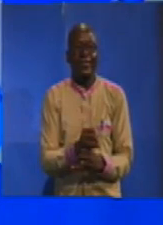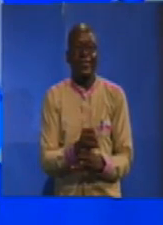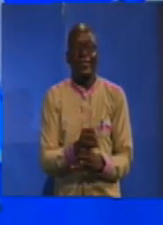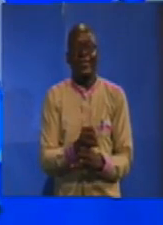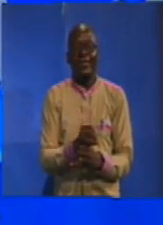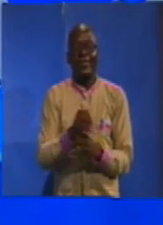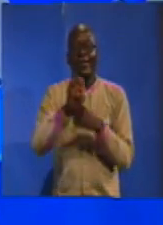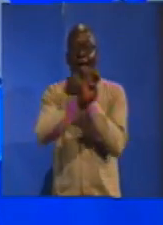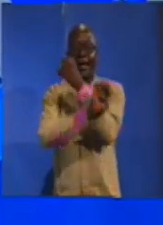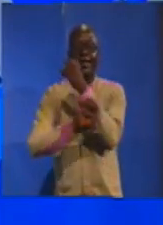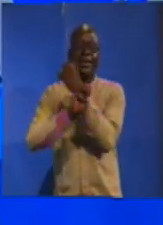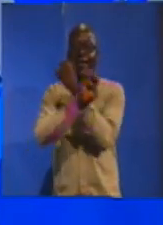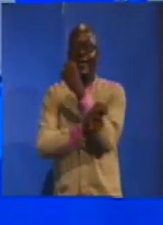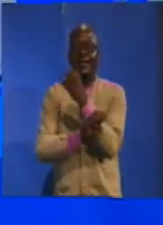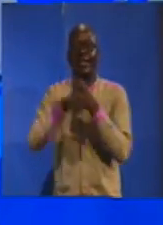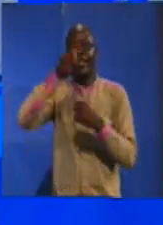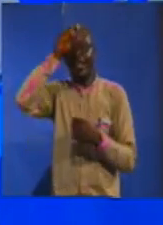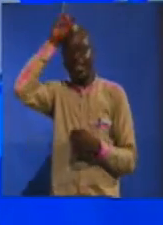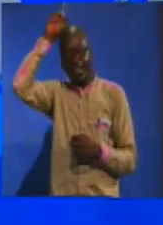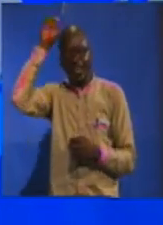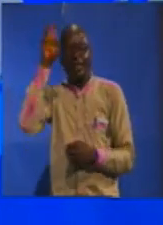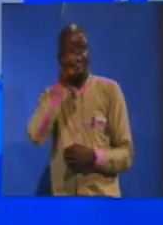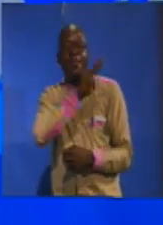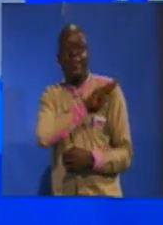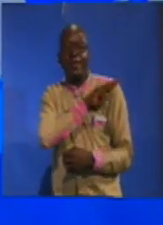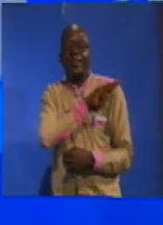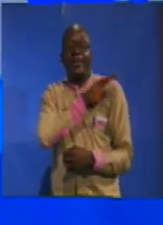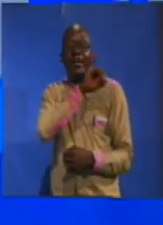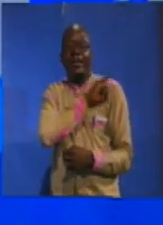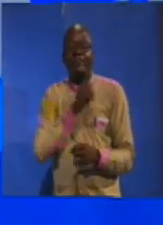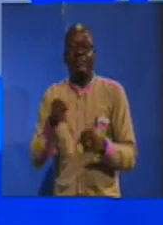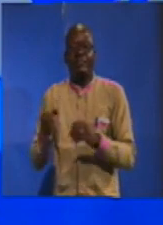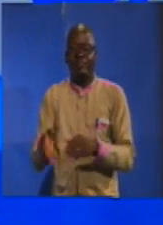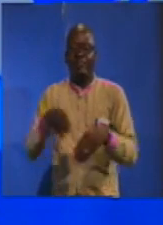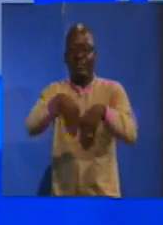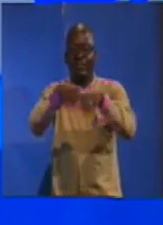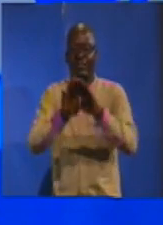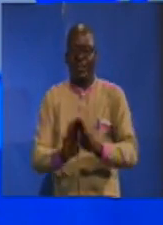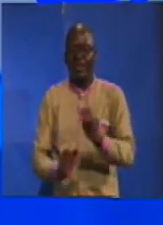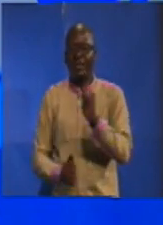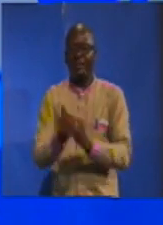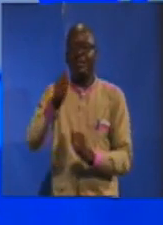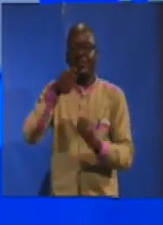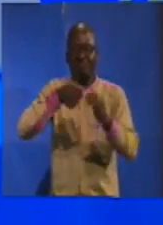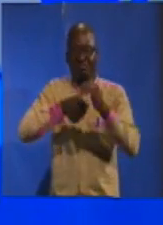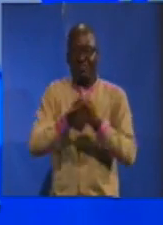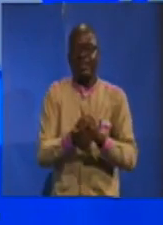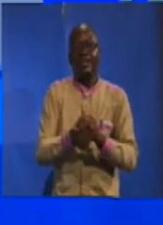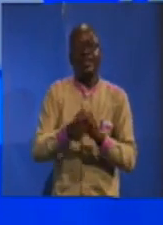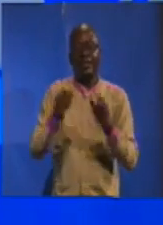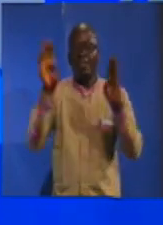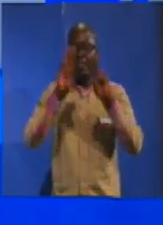Actualité étrangère, en Égypte, Mohamed Morsi, inhumé dans la plus grande discrétion ce mardi au